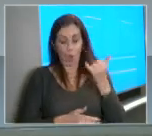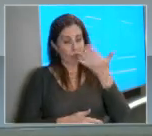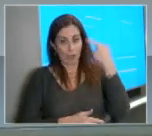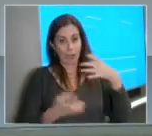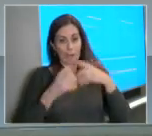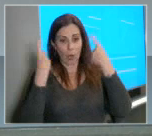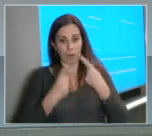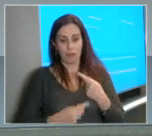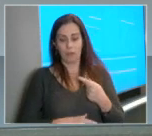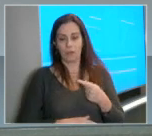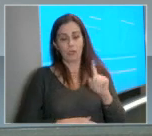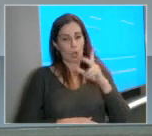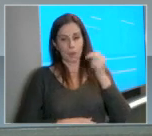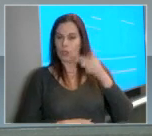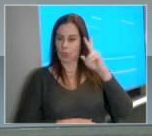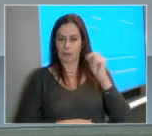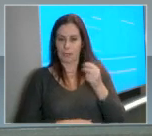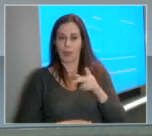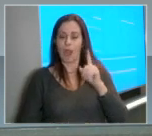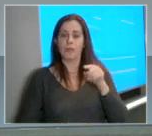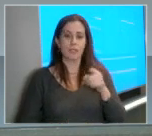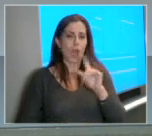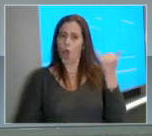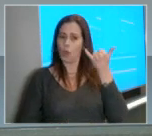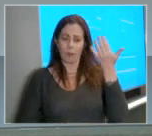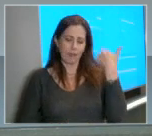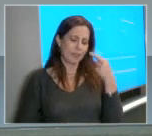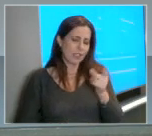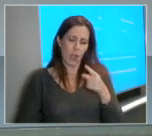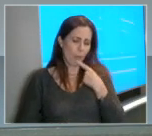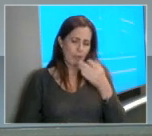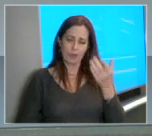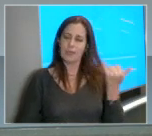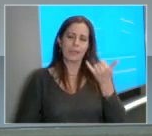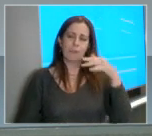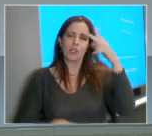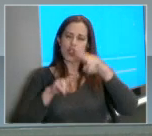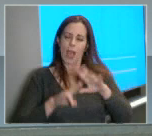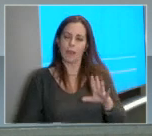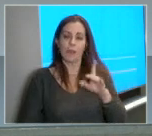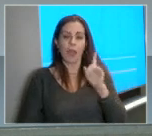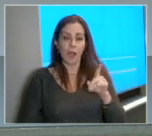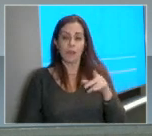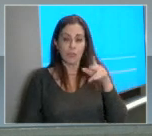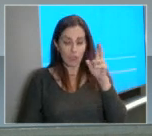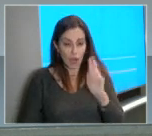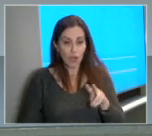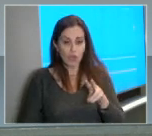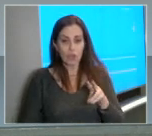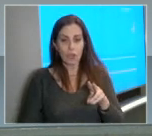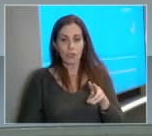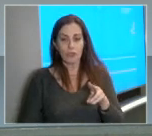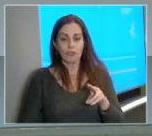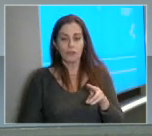היה. זה לא 20, זה יותר מ-20, אבל זה גם לא תמיד היה, וזה גם לא אומר שזה תמיד יהיה. אבל יש